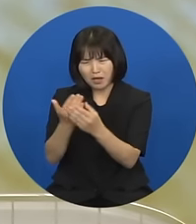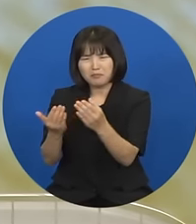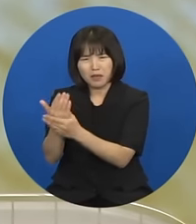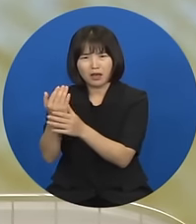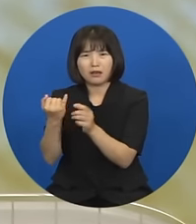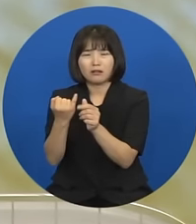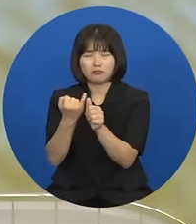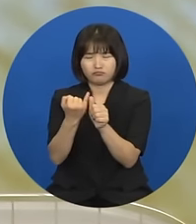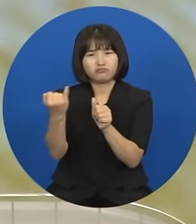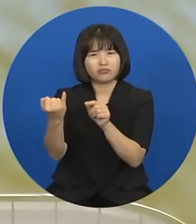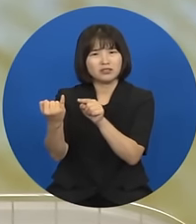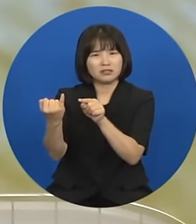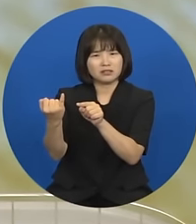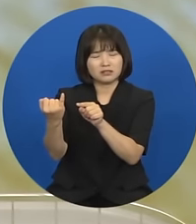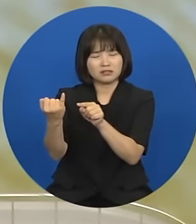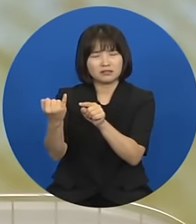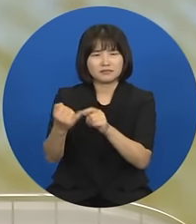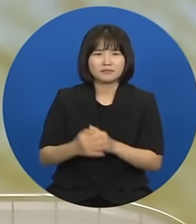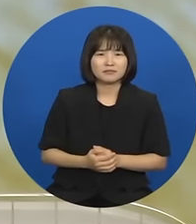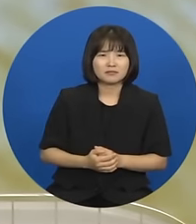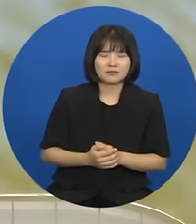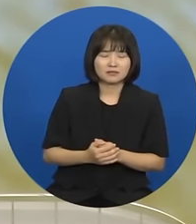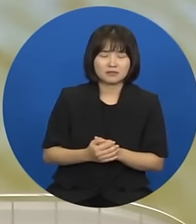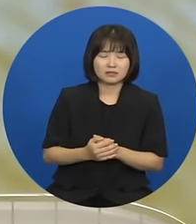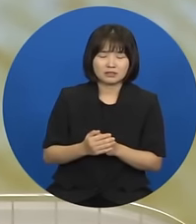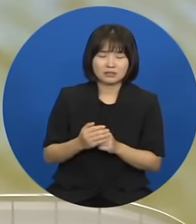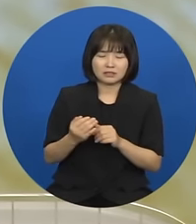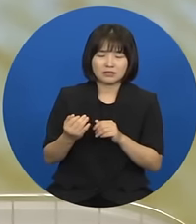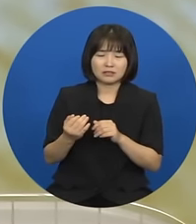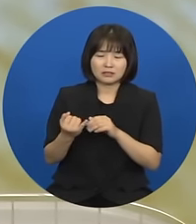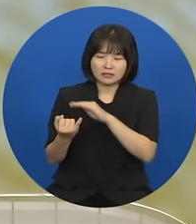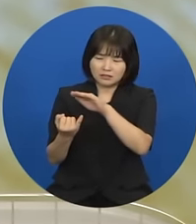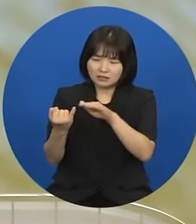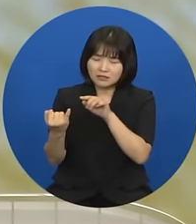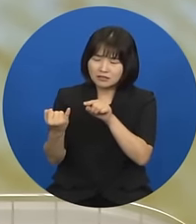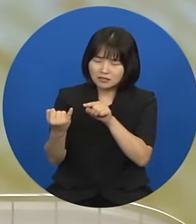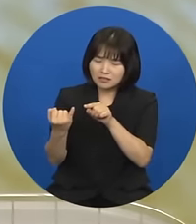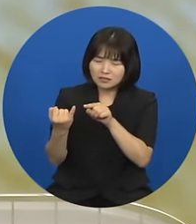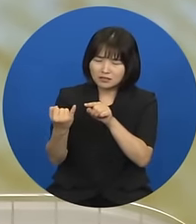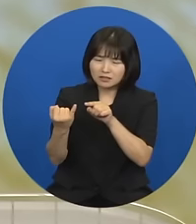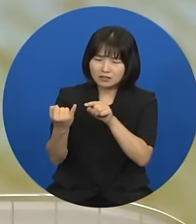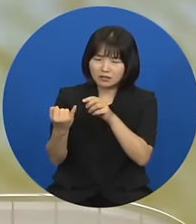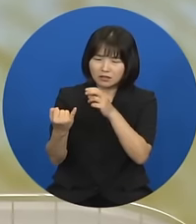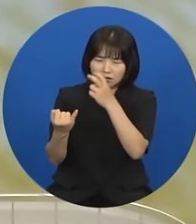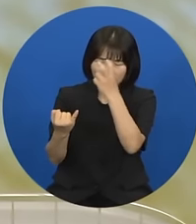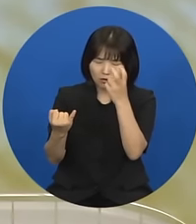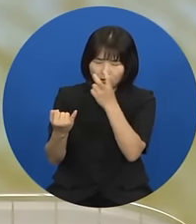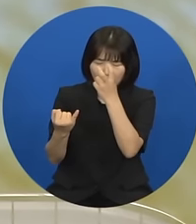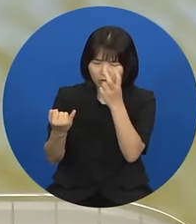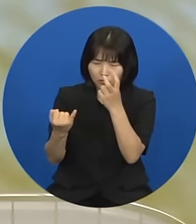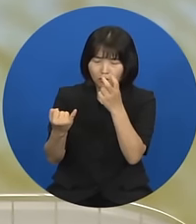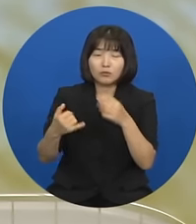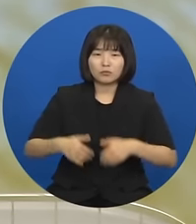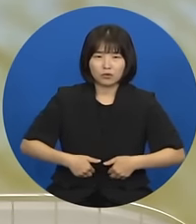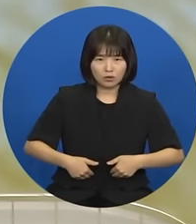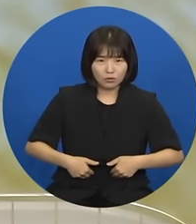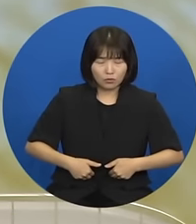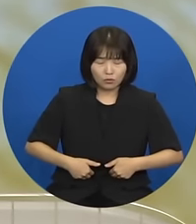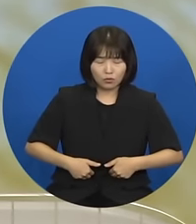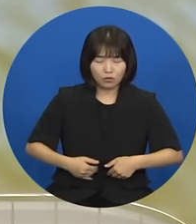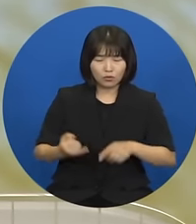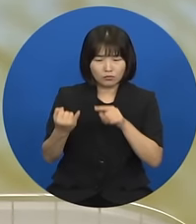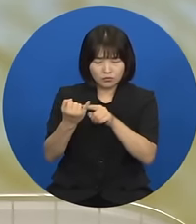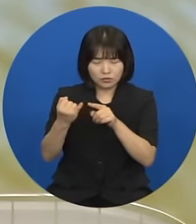그는 사랑하는 아내를 보호하고 돌봐야 했고 동시에 이 아내로 인해 너무나